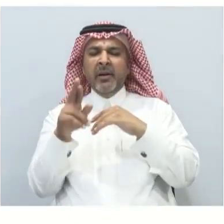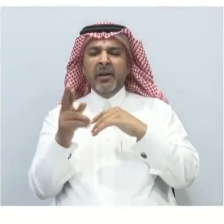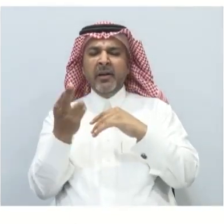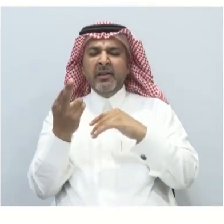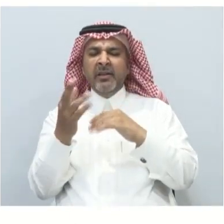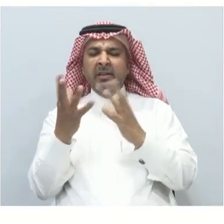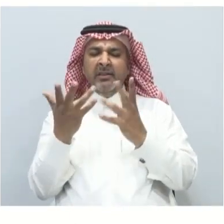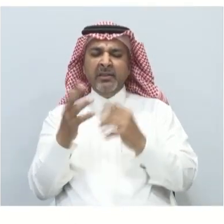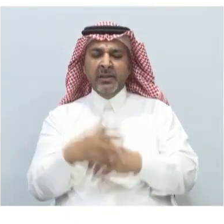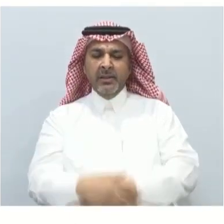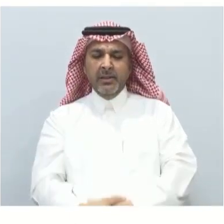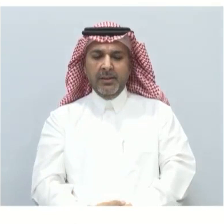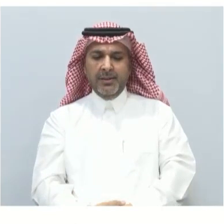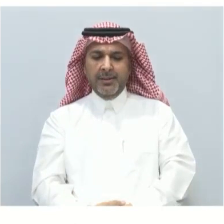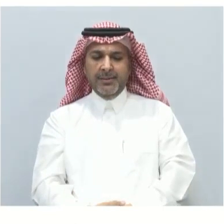فاصله